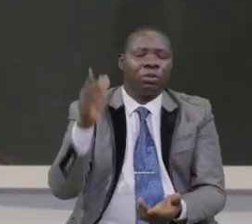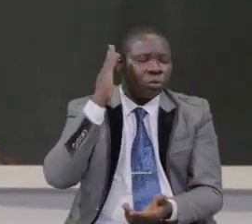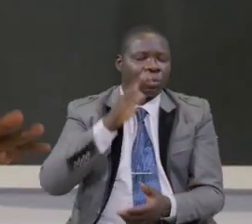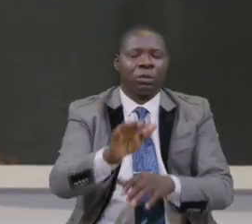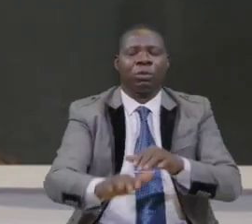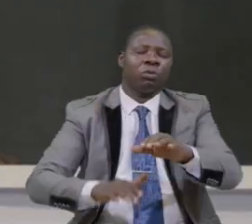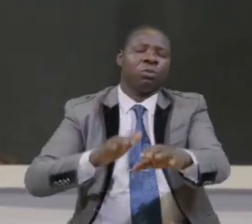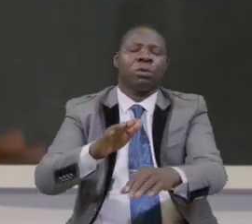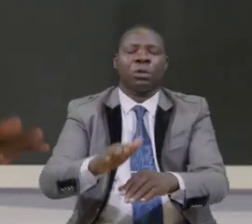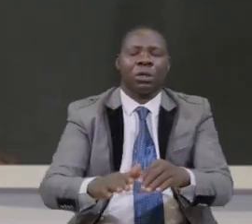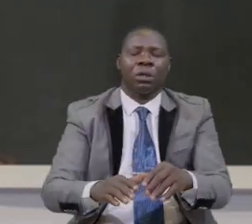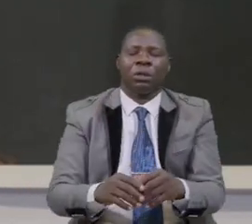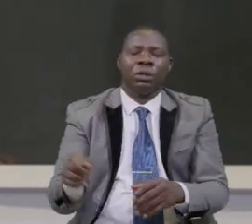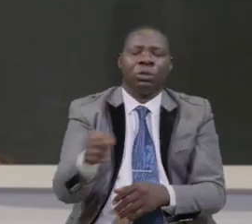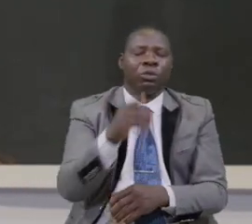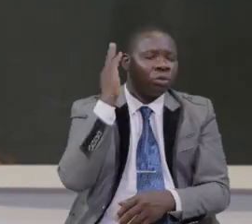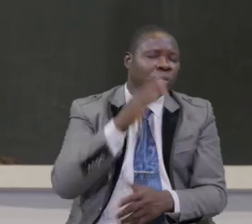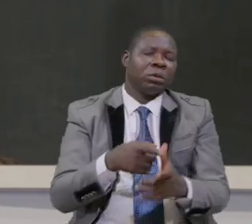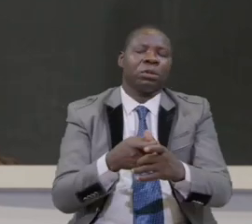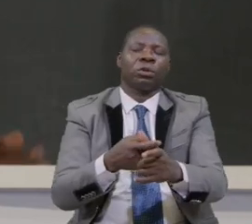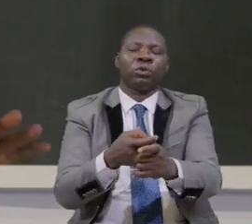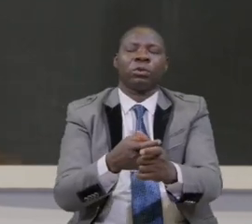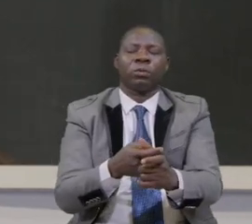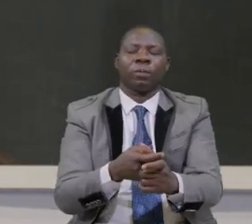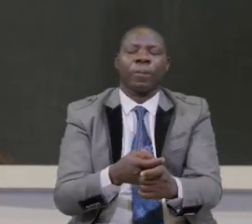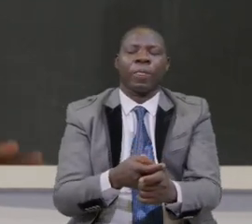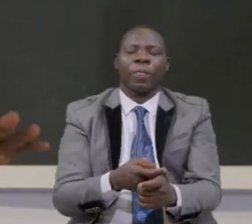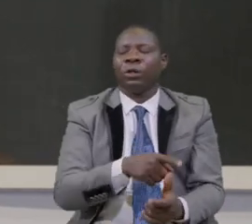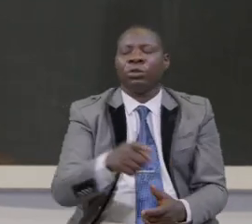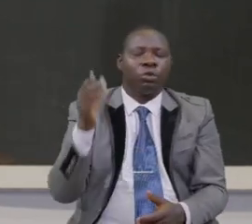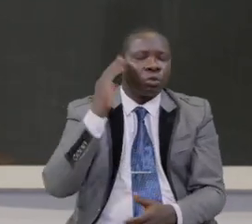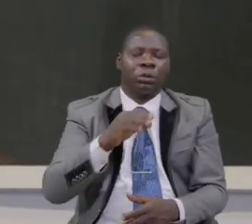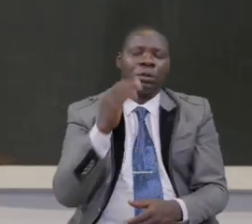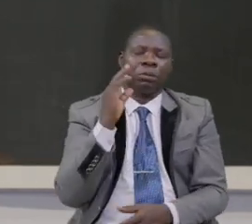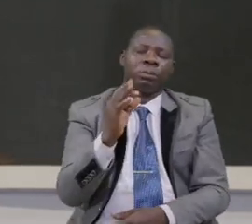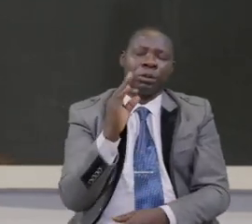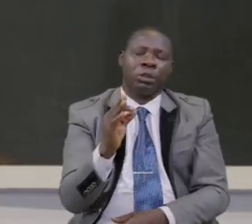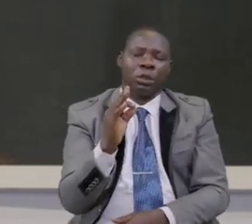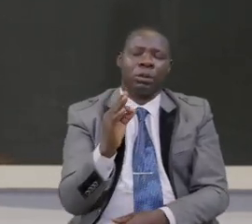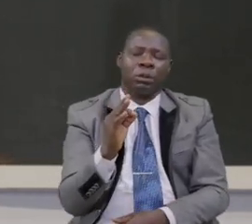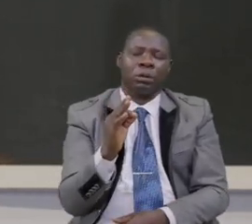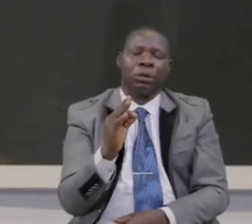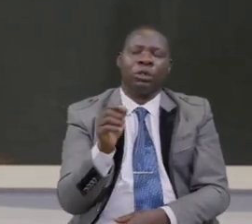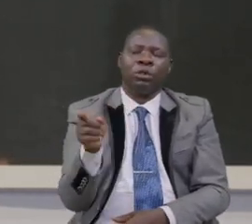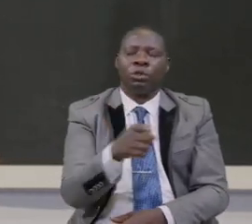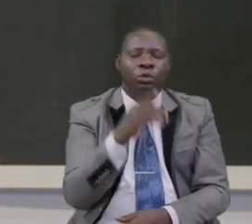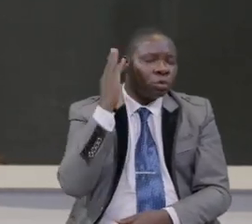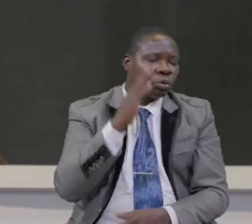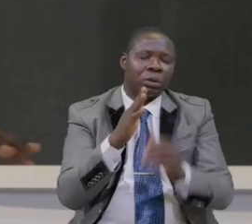marcheras, tu vas courir, tu vas prêcher, tu prieras.